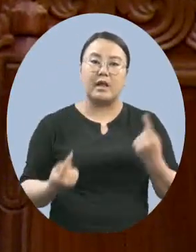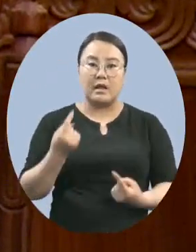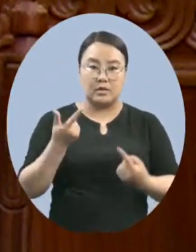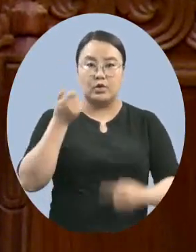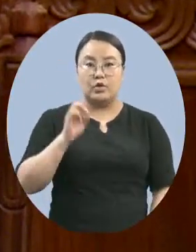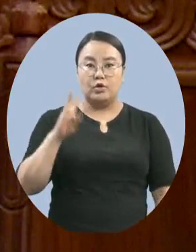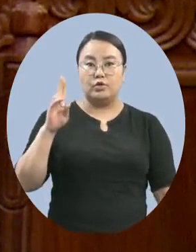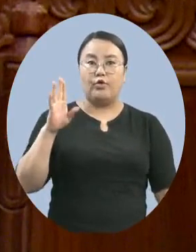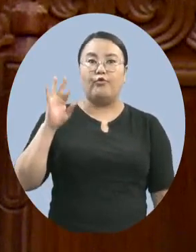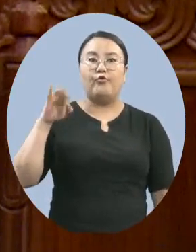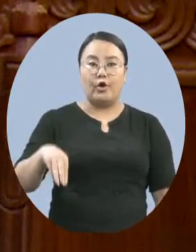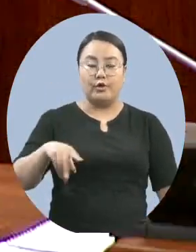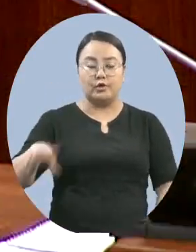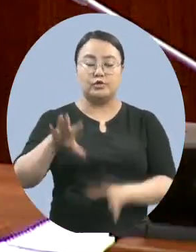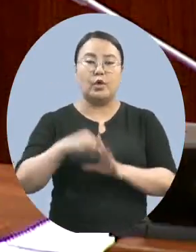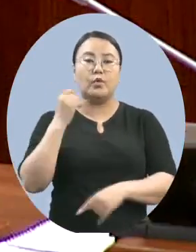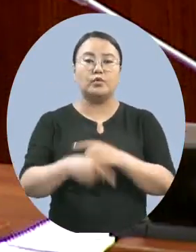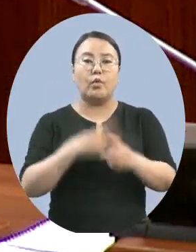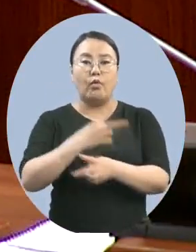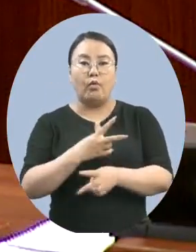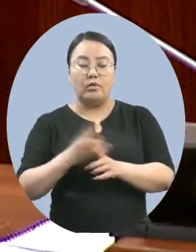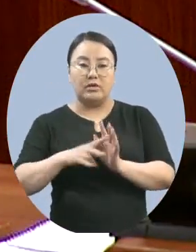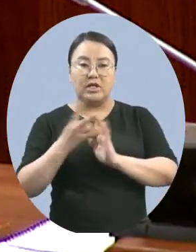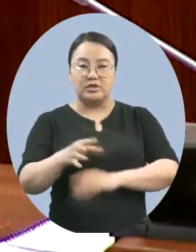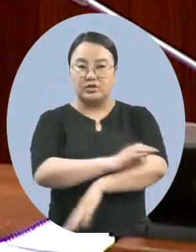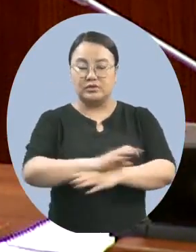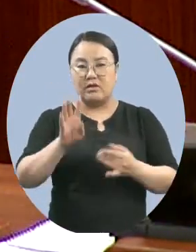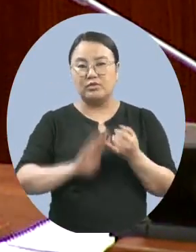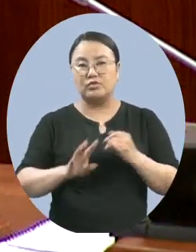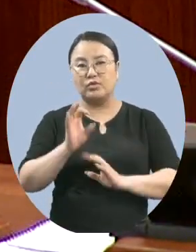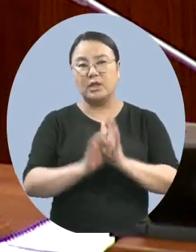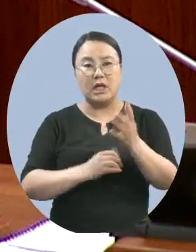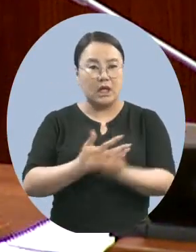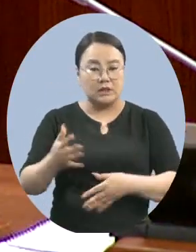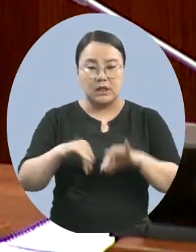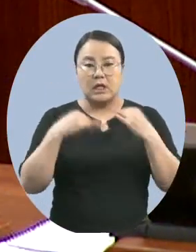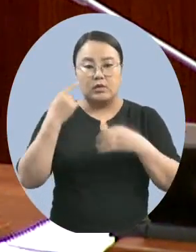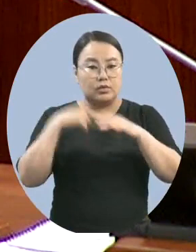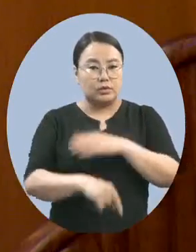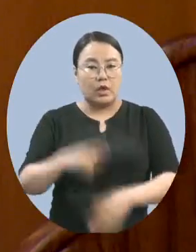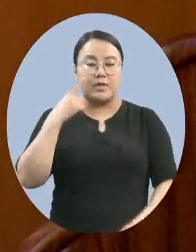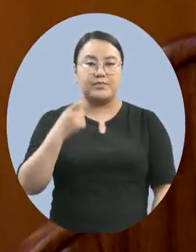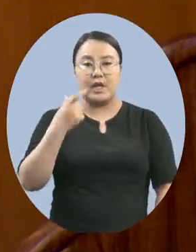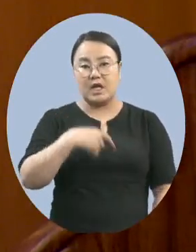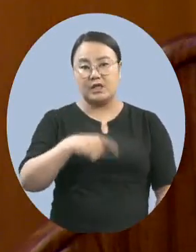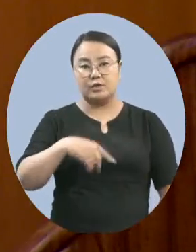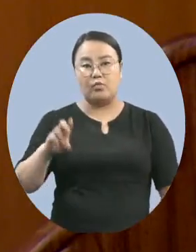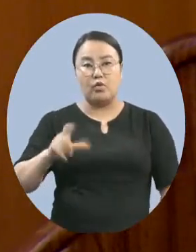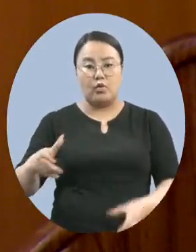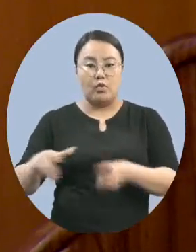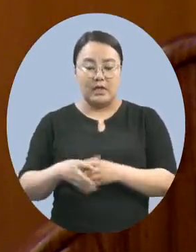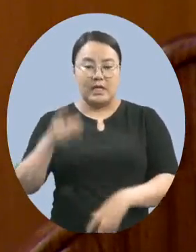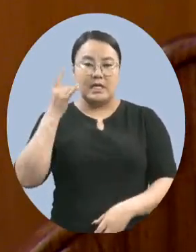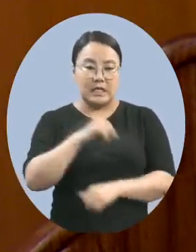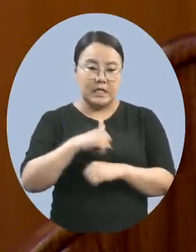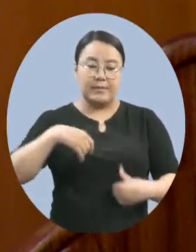байлаа. Сонгуулийн тухай хуульд нэмэлт өөрчлөлт оруулах тухай хуулийн нэгдсэн төслийн эцсийн хилцүүлгийн дараагаар улсын хурлдах эмэгтэй гишүүдийн бүлэг